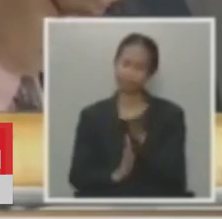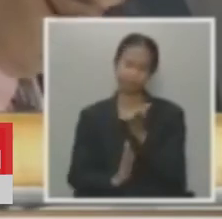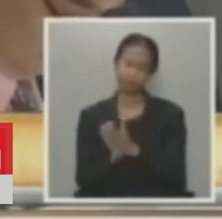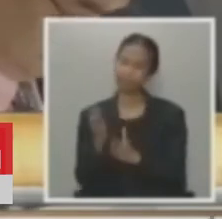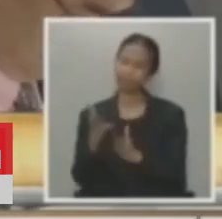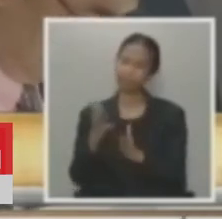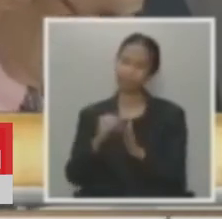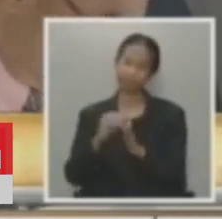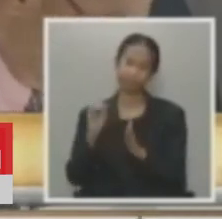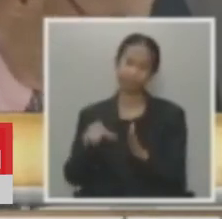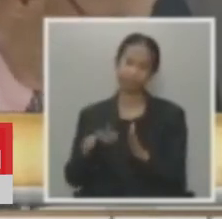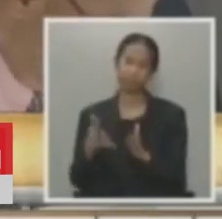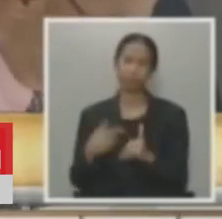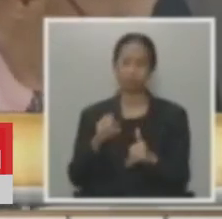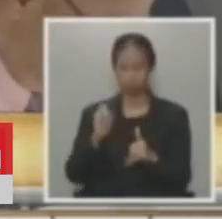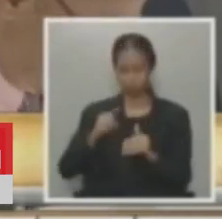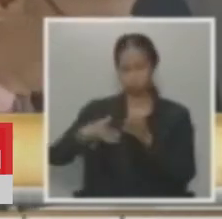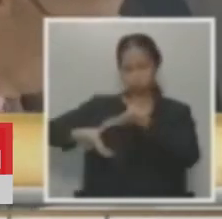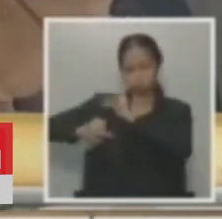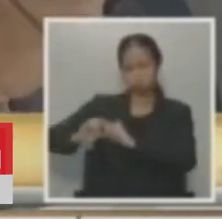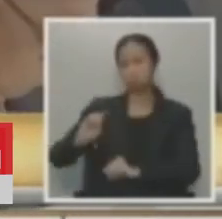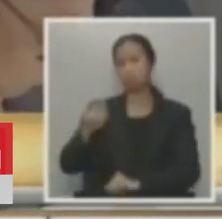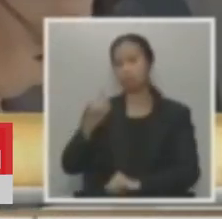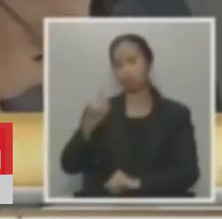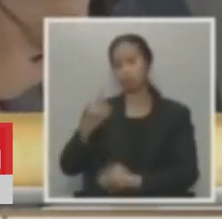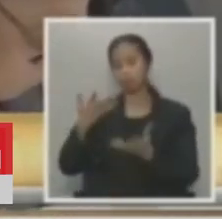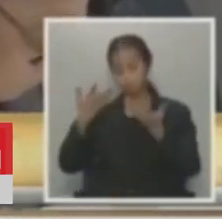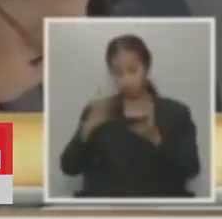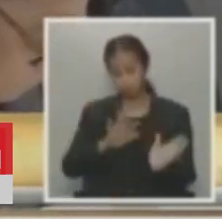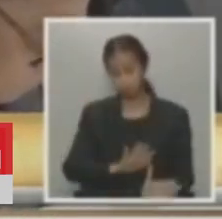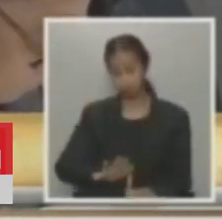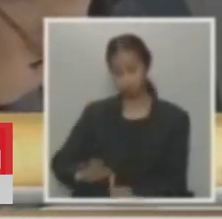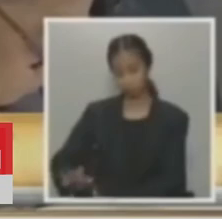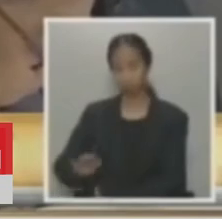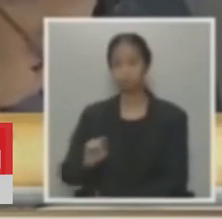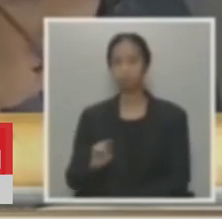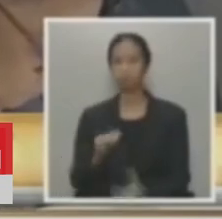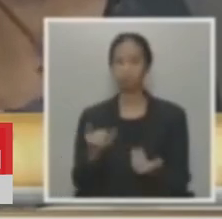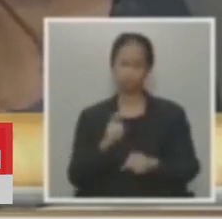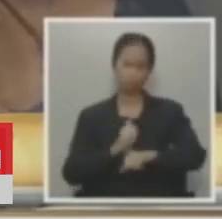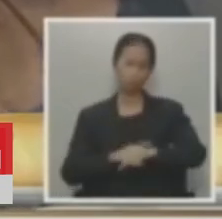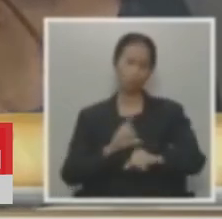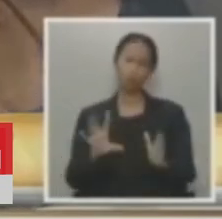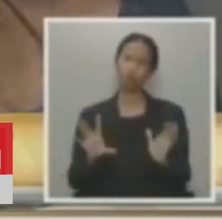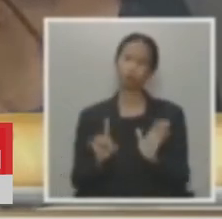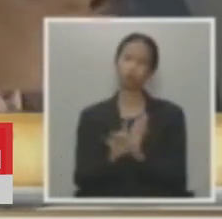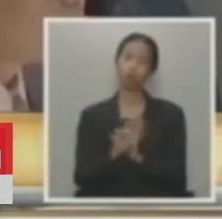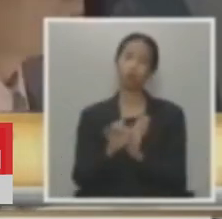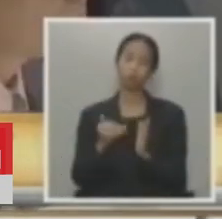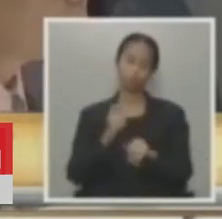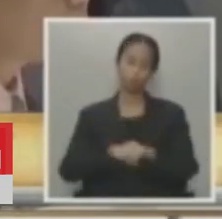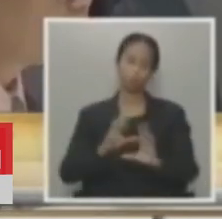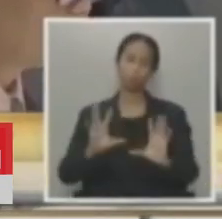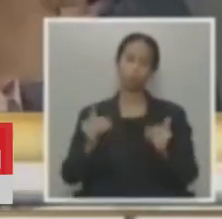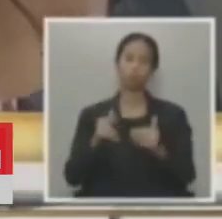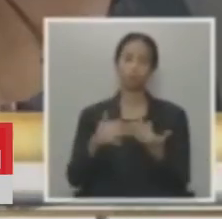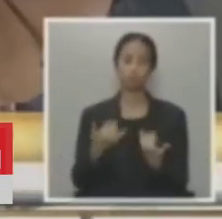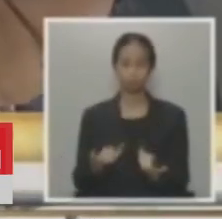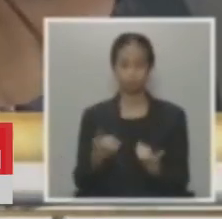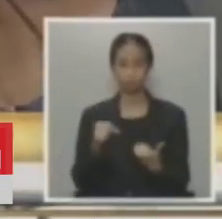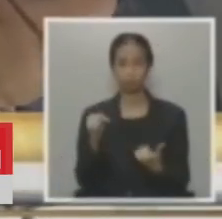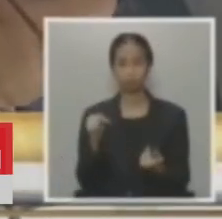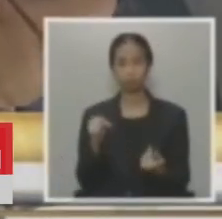าจิตเจ็ดนี่ต้องกลับไปทบทวนอันสุดท้ายเนื่องจากเวลามันหมดอ่ะผมต้องพูดถึงว่าการป